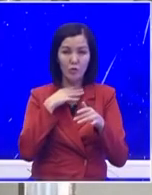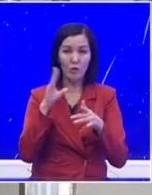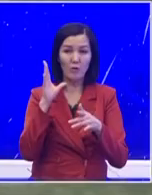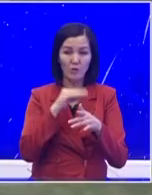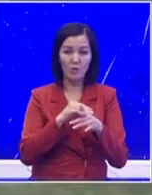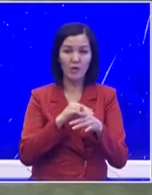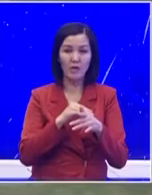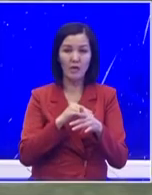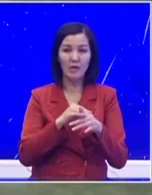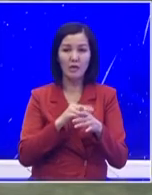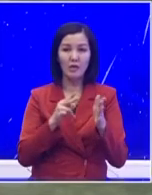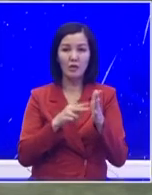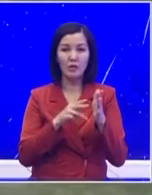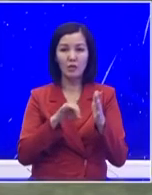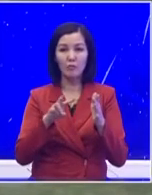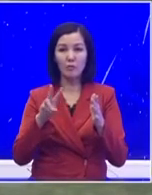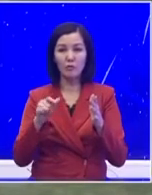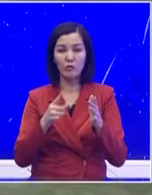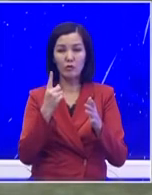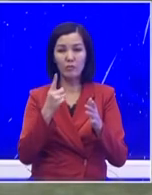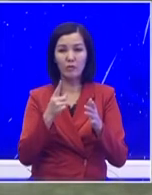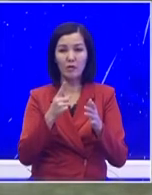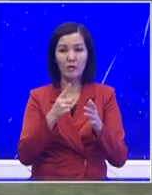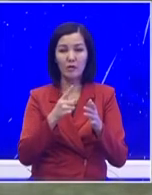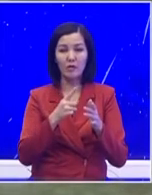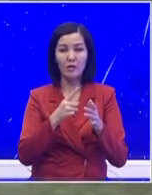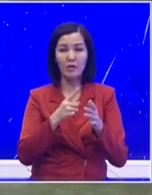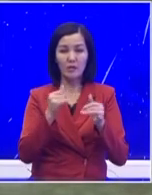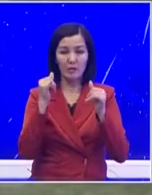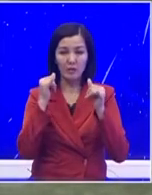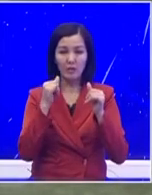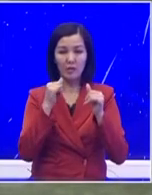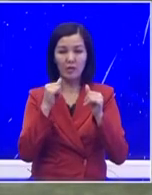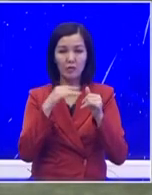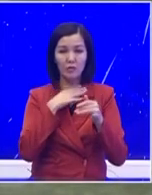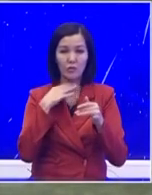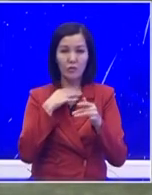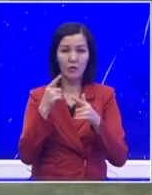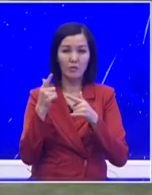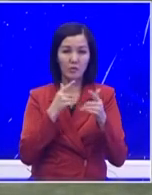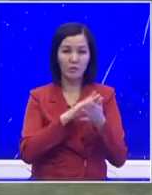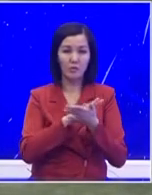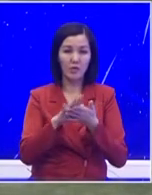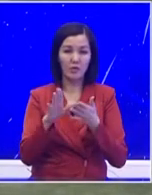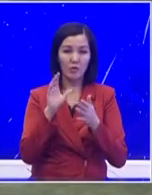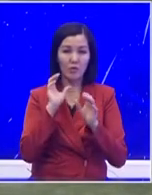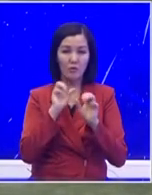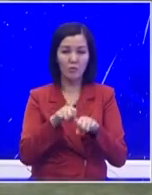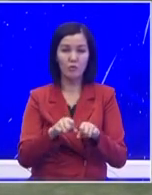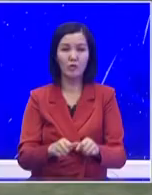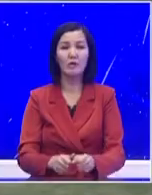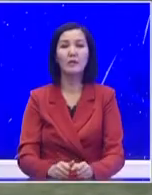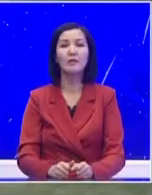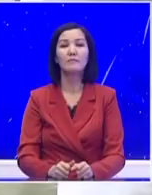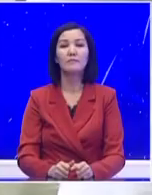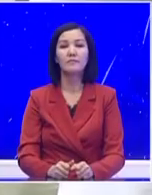қауқарлы. Небәрі 7 минут ішінде бір бас ірі қараның етін бөлшектеп, ішек қарнына дейін тазалауға